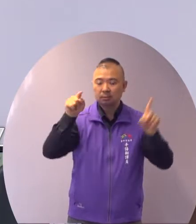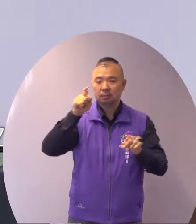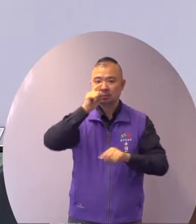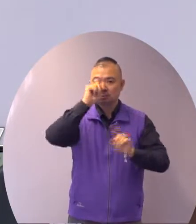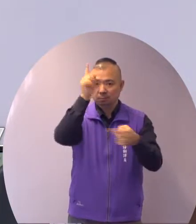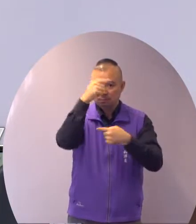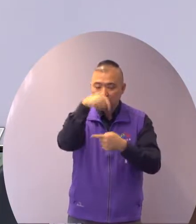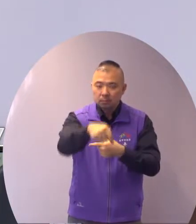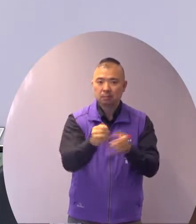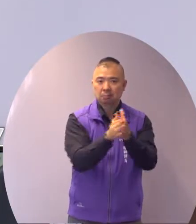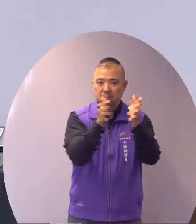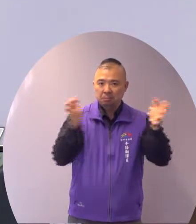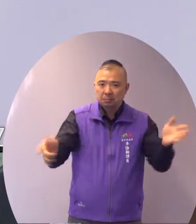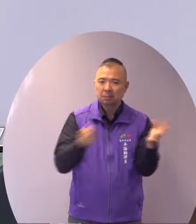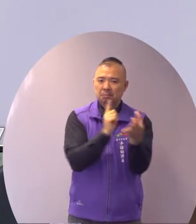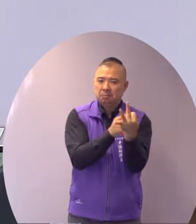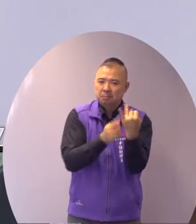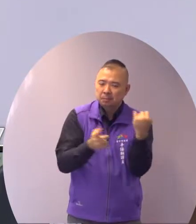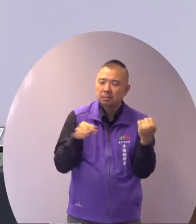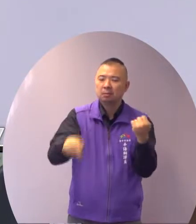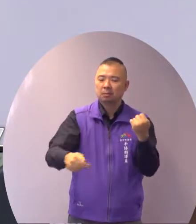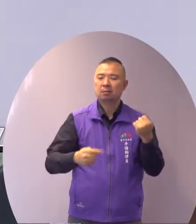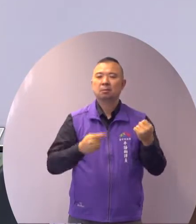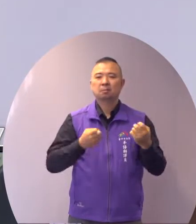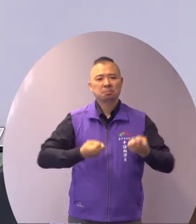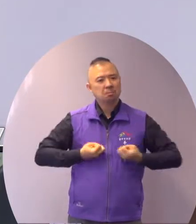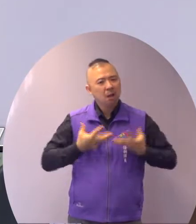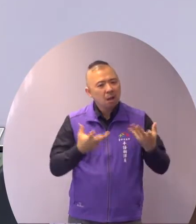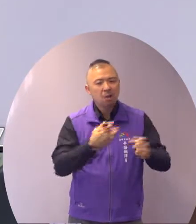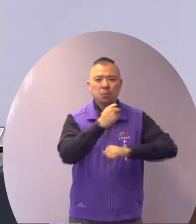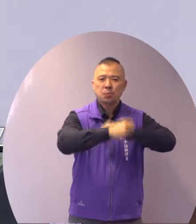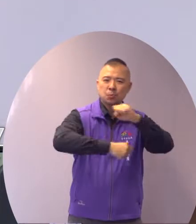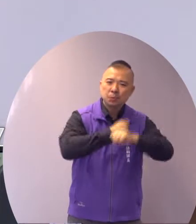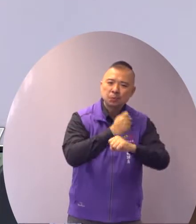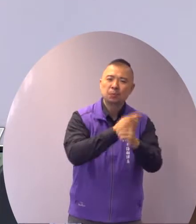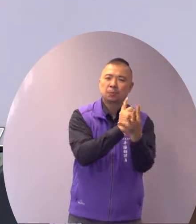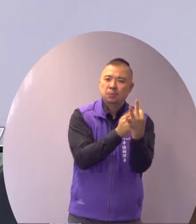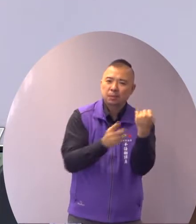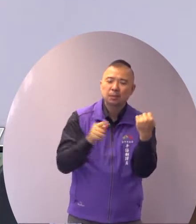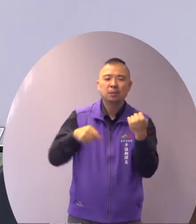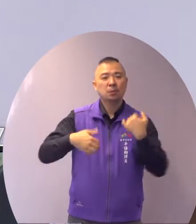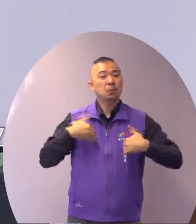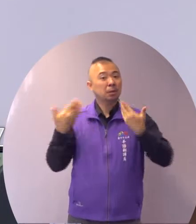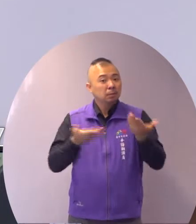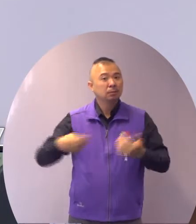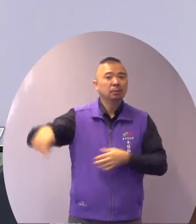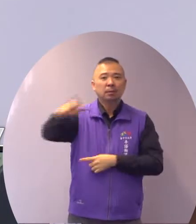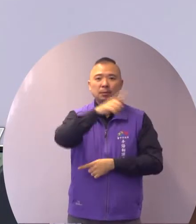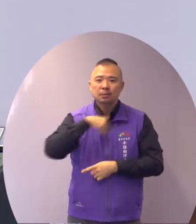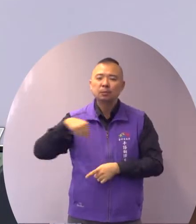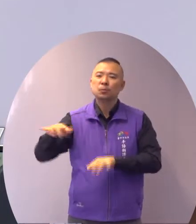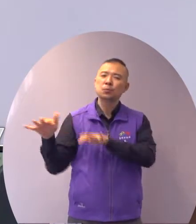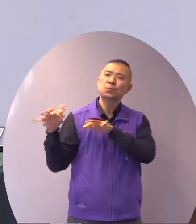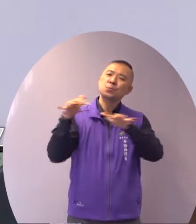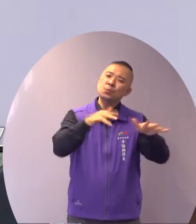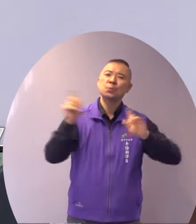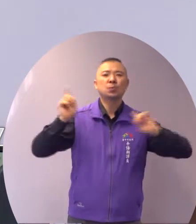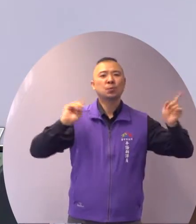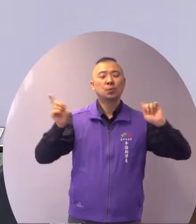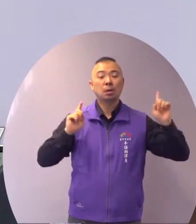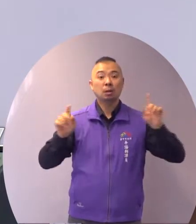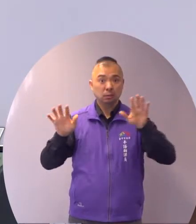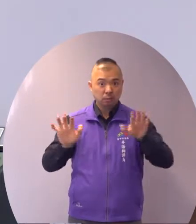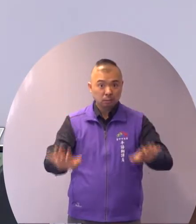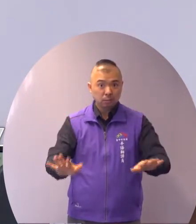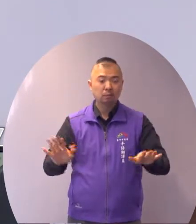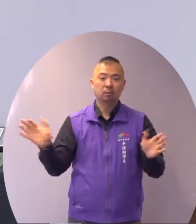每一项都很重要，我们有年节活动举办，欢迎市民朋友分享，但是希望大家现在开始到